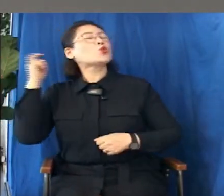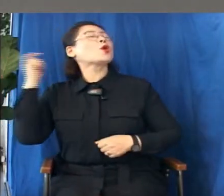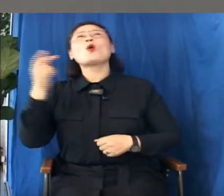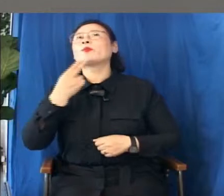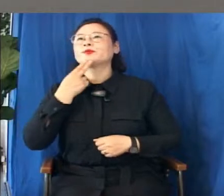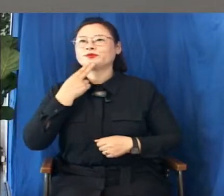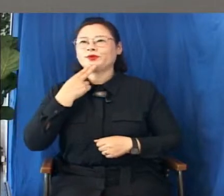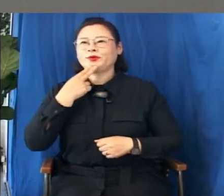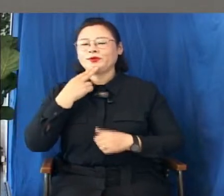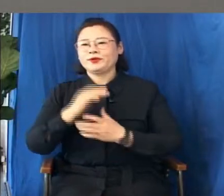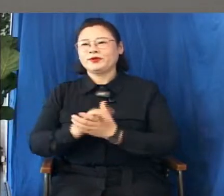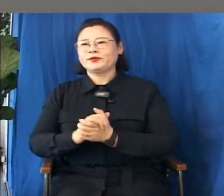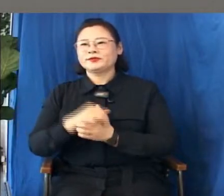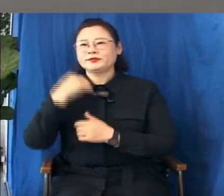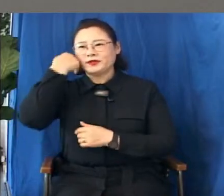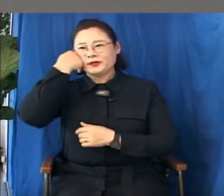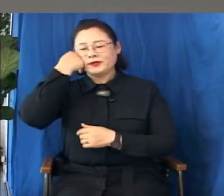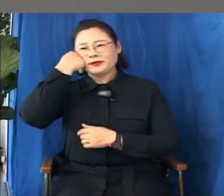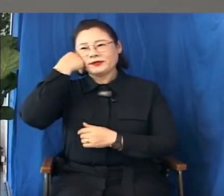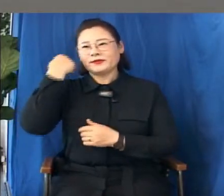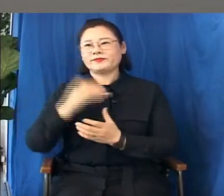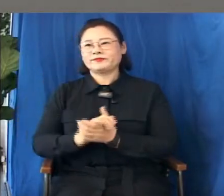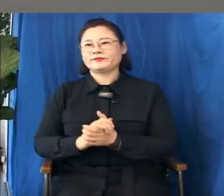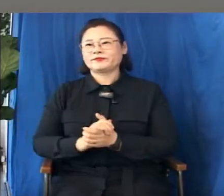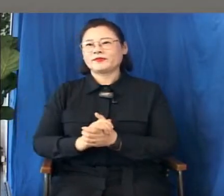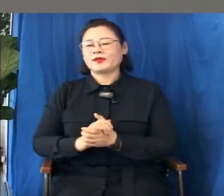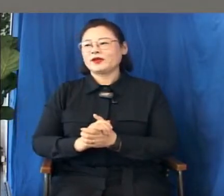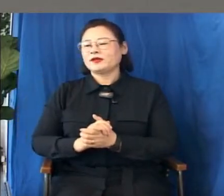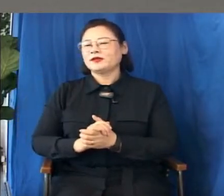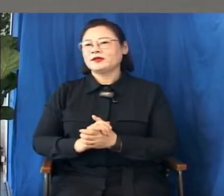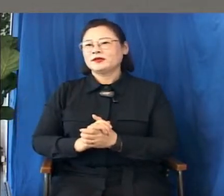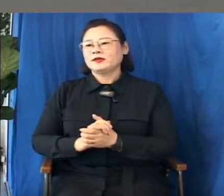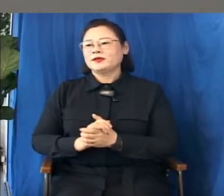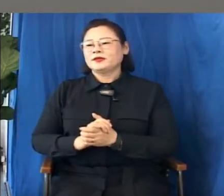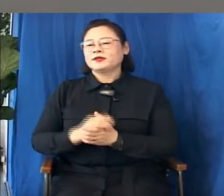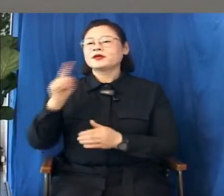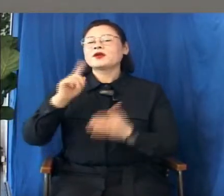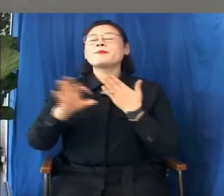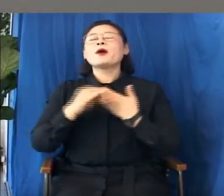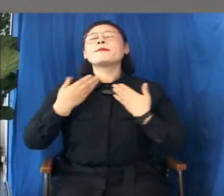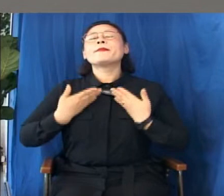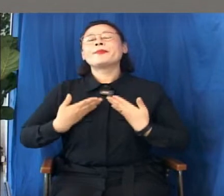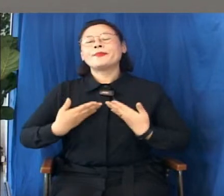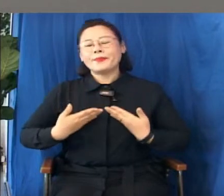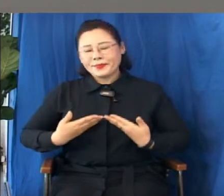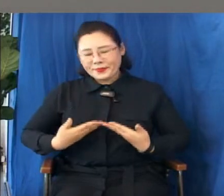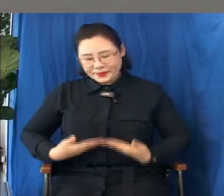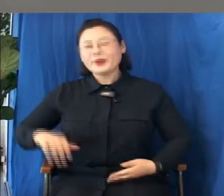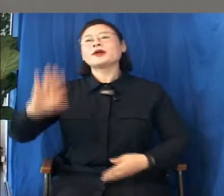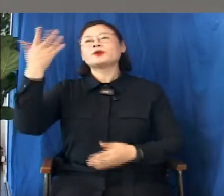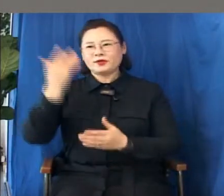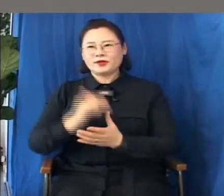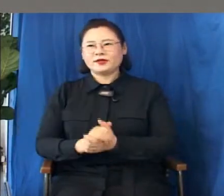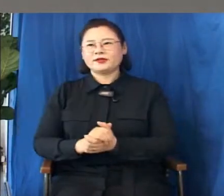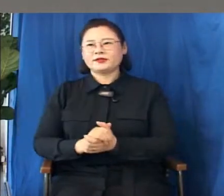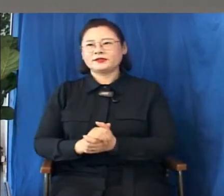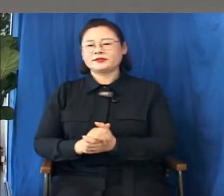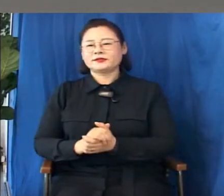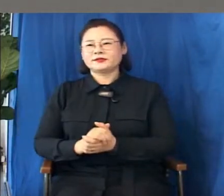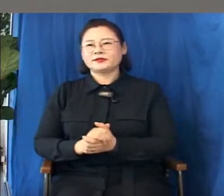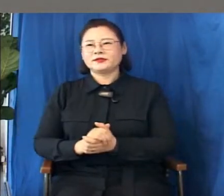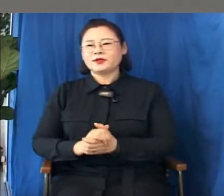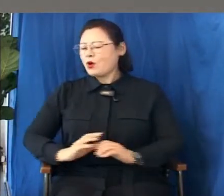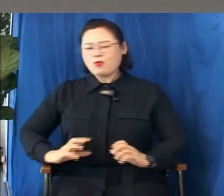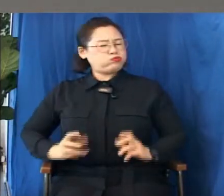수도 없잖아요. 그죠? 민망하잖아요. 가라앉는 거예요. 감정이 흥분해